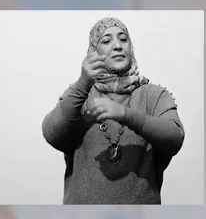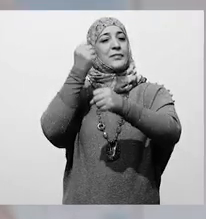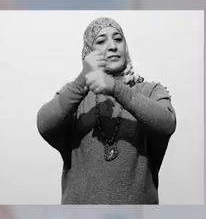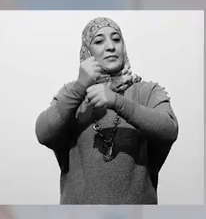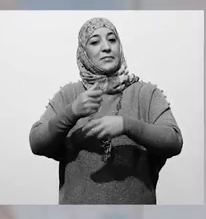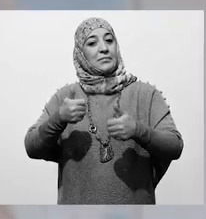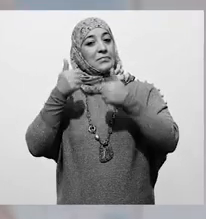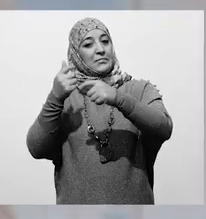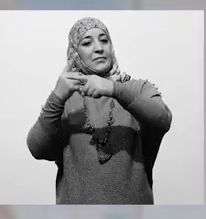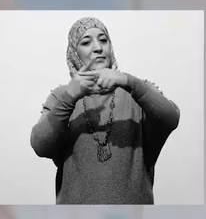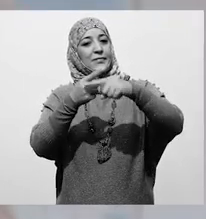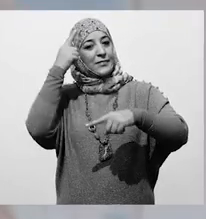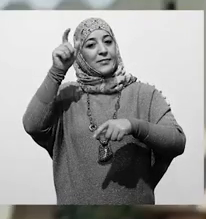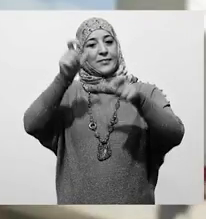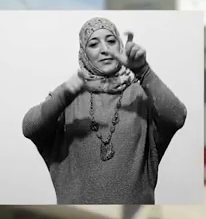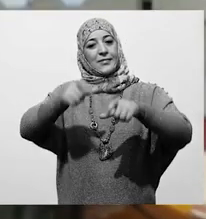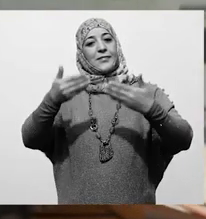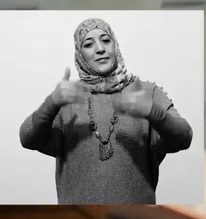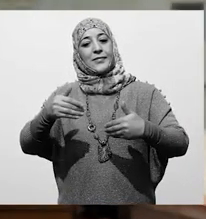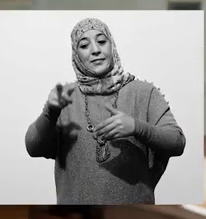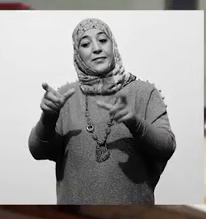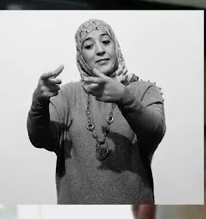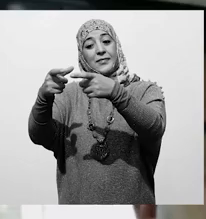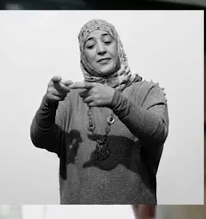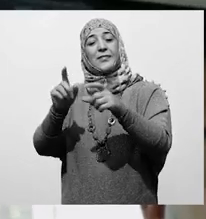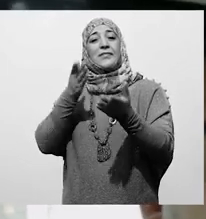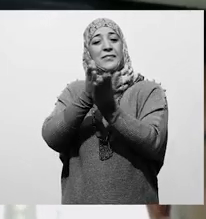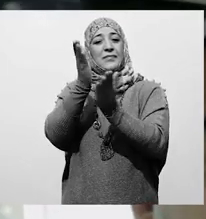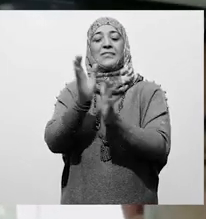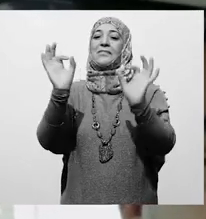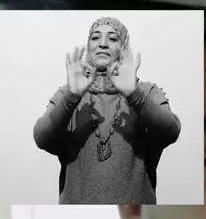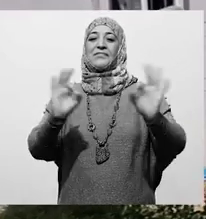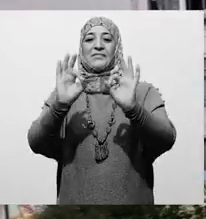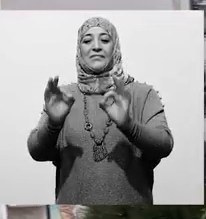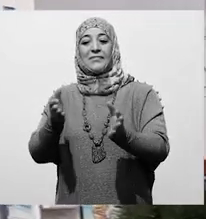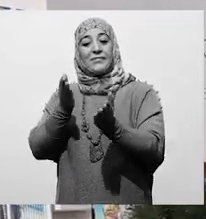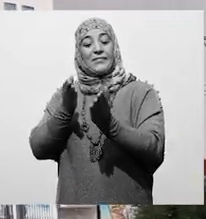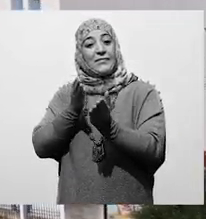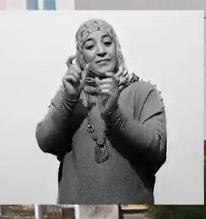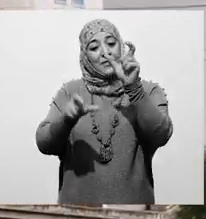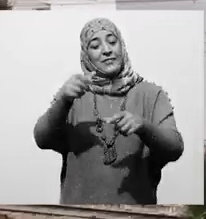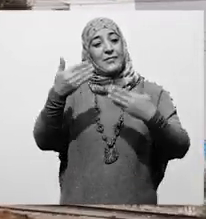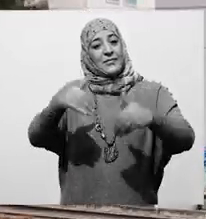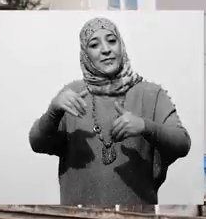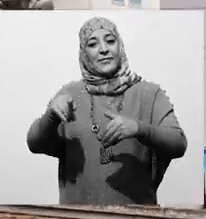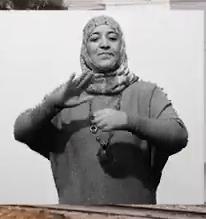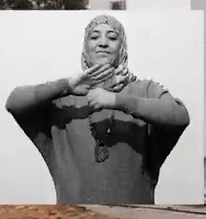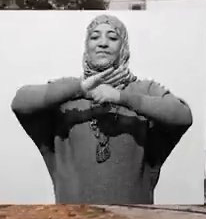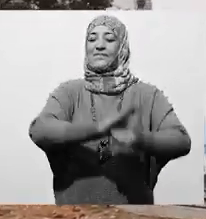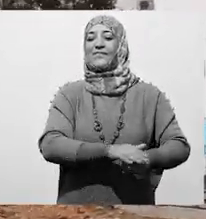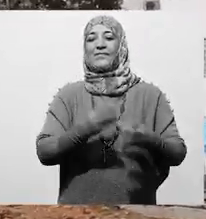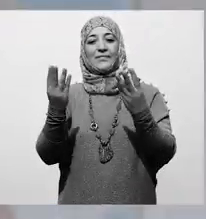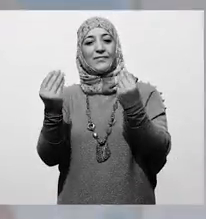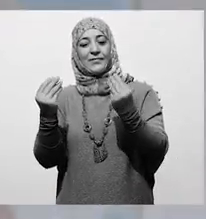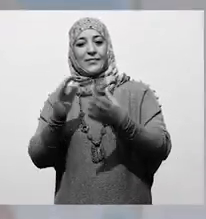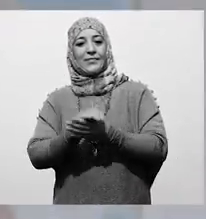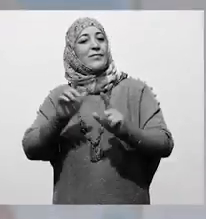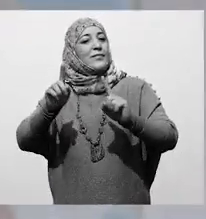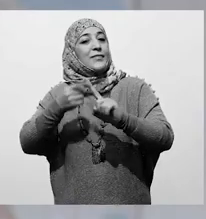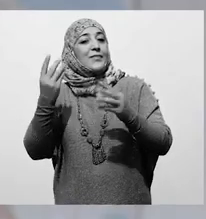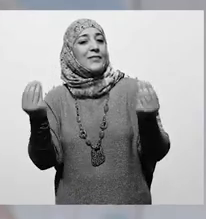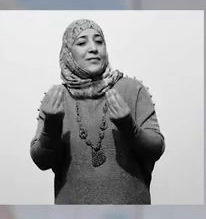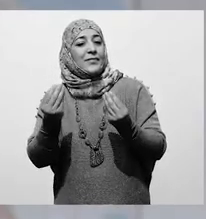de valeur que l'achat de finishmaster jeune fille animal l'omap h à rastan mian il